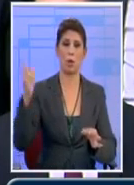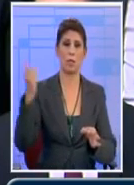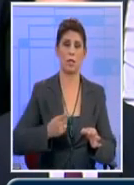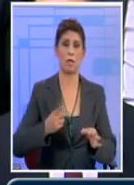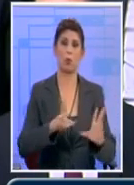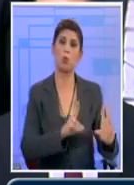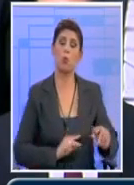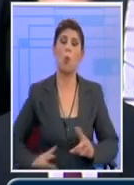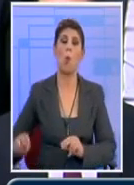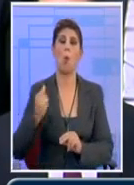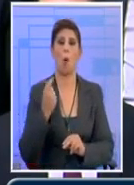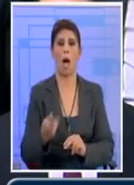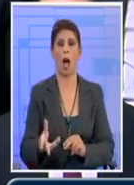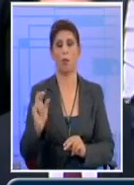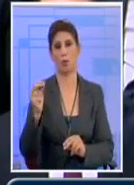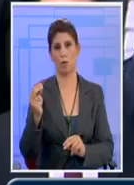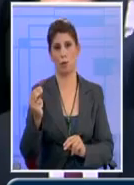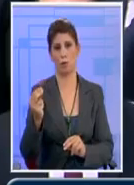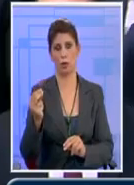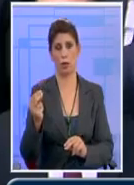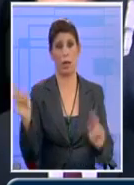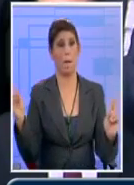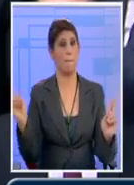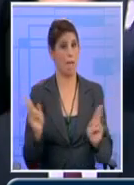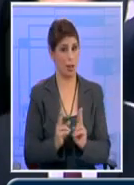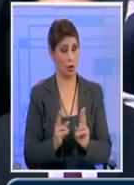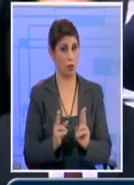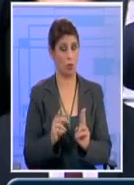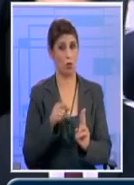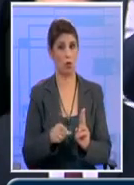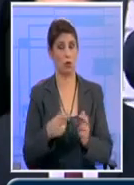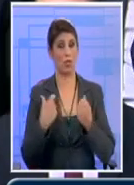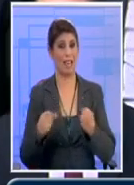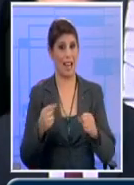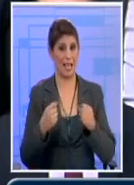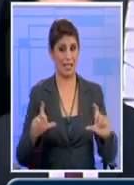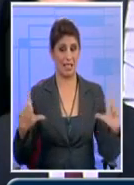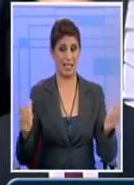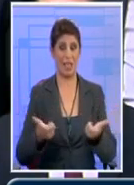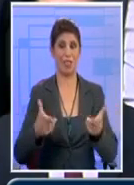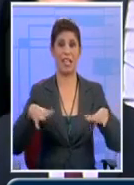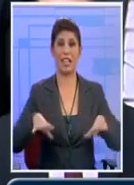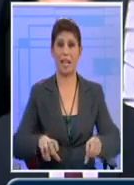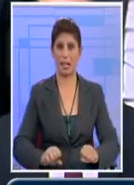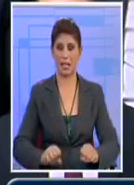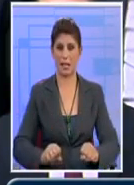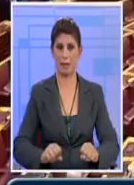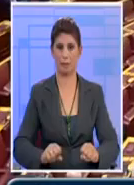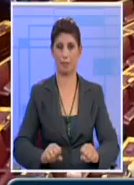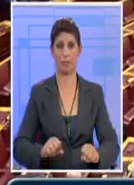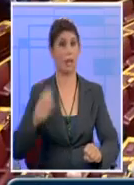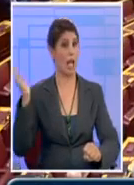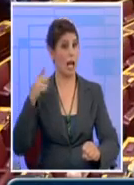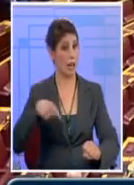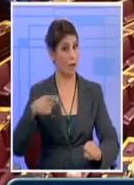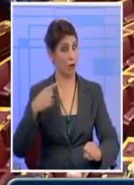του όλου αριθμού των βουλευτών σε περιορισμούς ως προς την άσκηση της εθνικής της κυριαρχίας, εφόσον